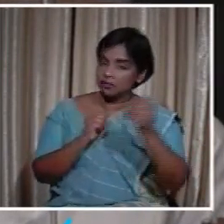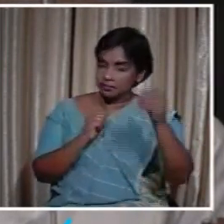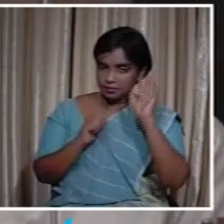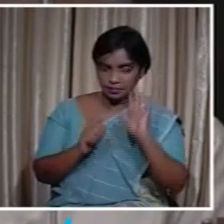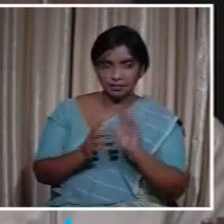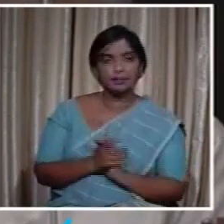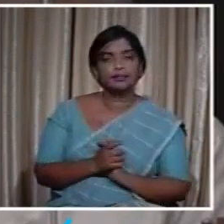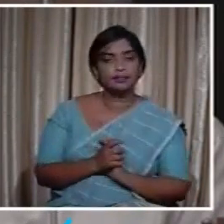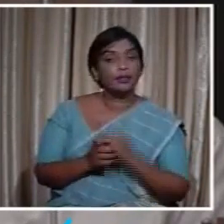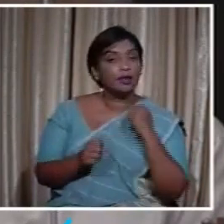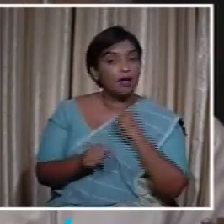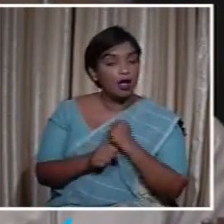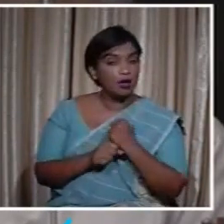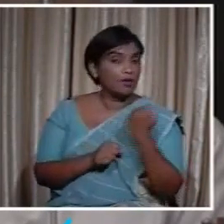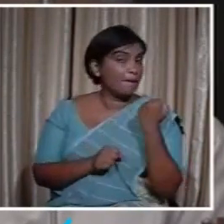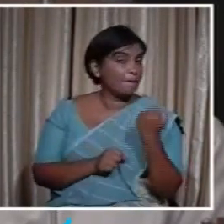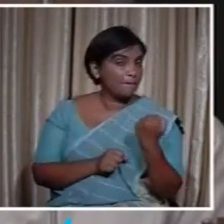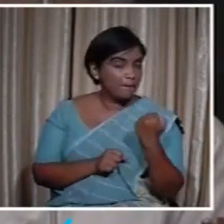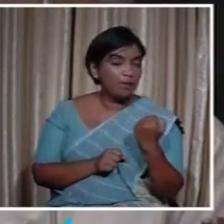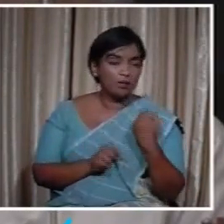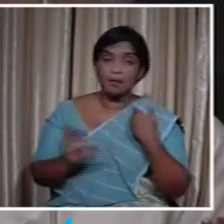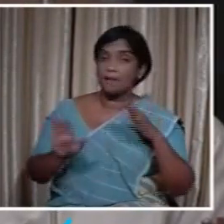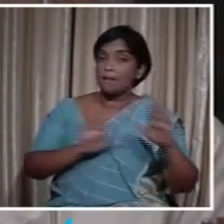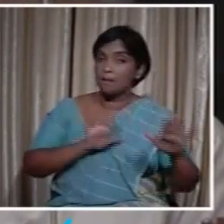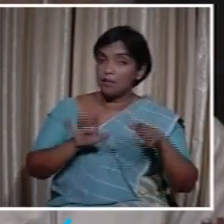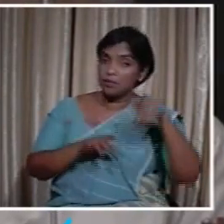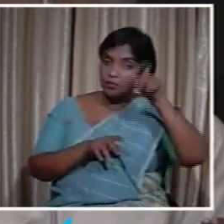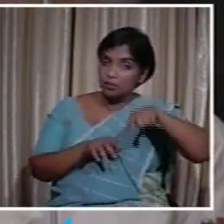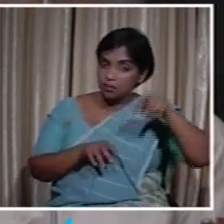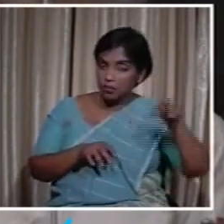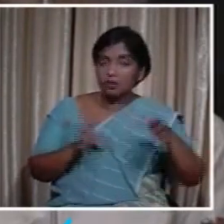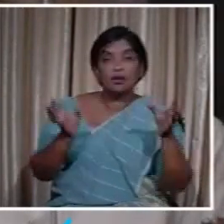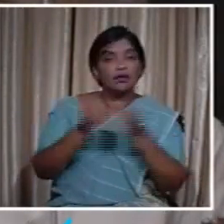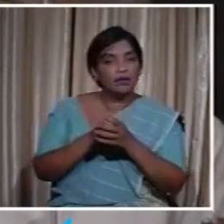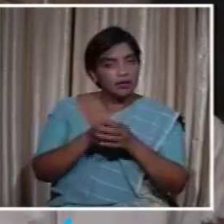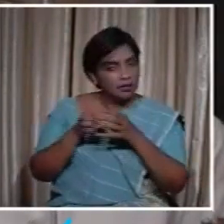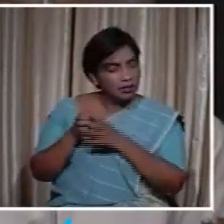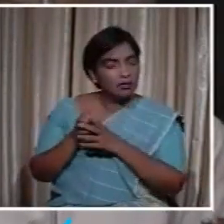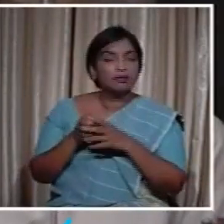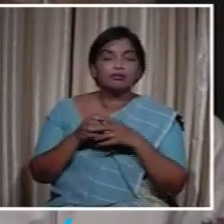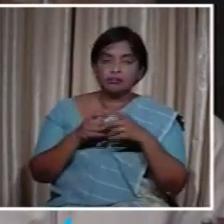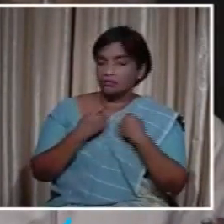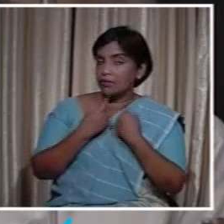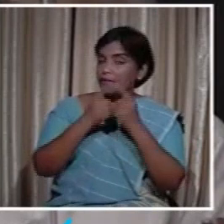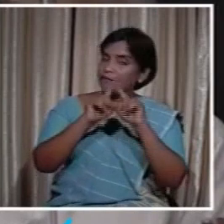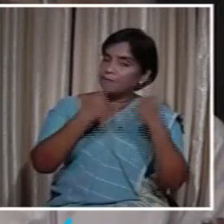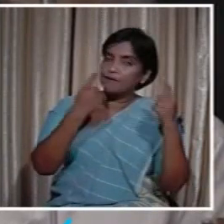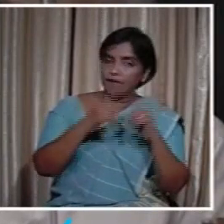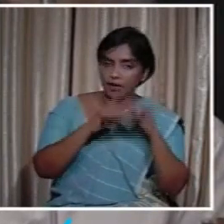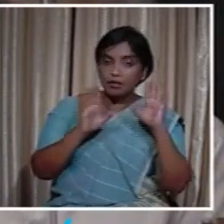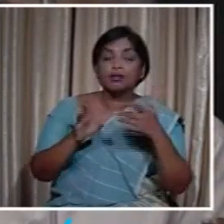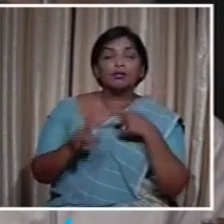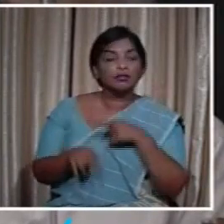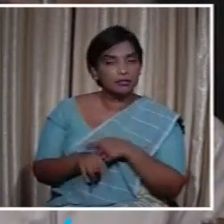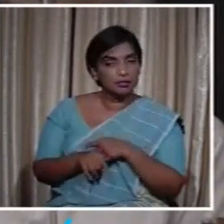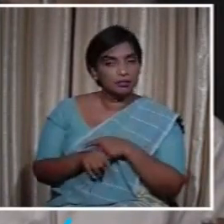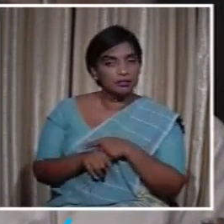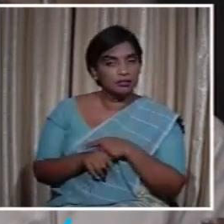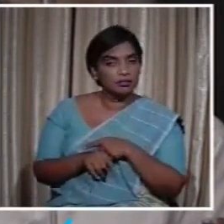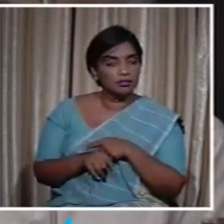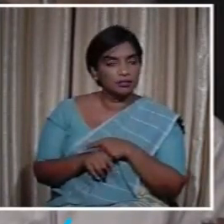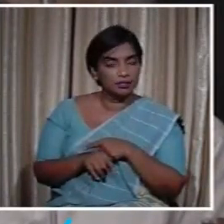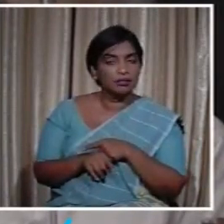கட்டுப்படுத்தல் உட்பட்ட விடயங்களில் பொதுமக்கள் கவனம் செலுத்த வேண்டும் என்று ரணில் விக்ரமசிங்கே கோரிக்கை விடுத்துள்ளார். அடுத்த 6